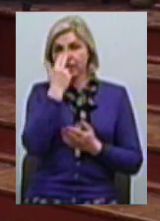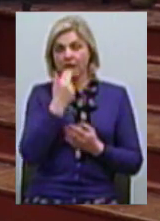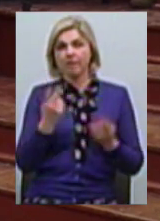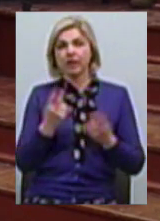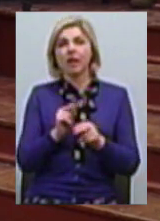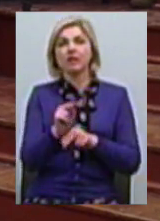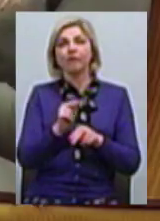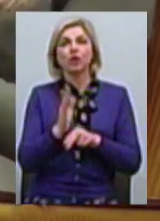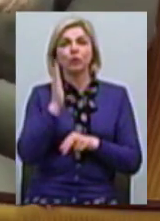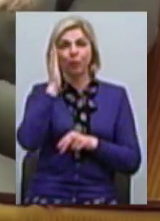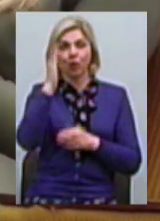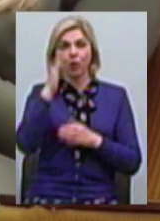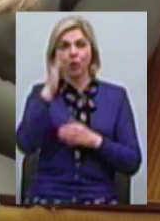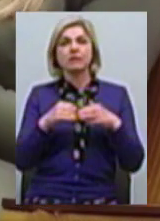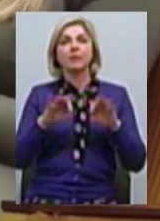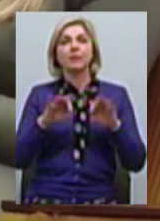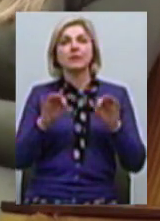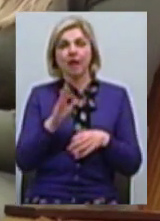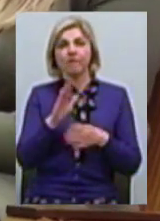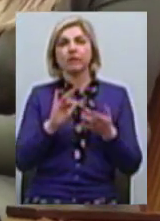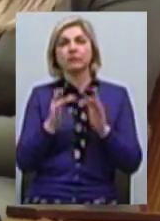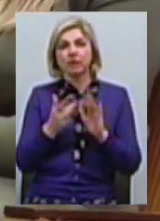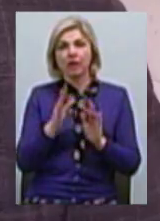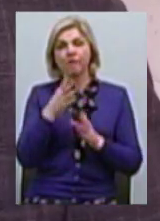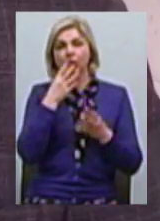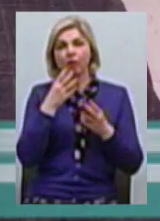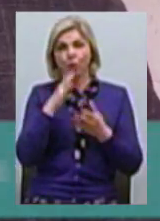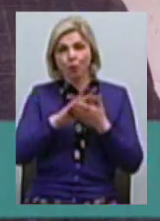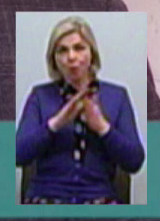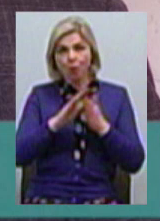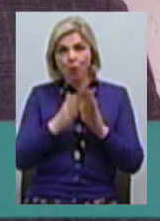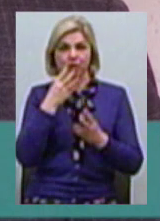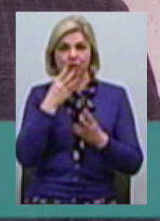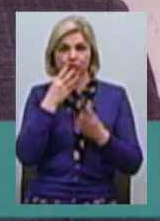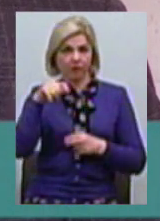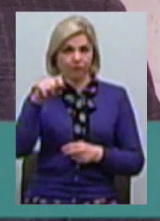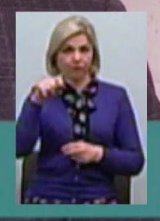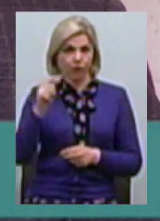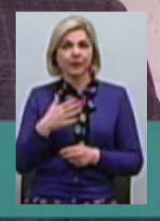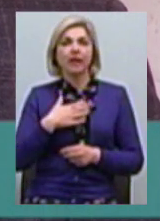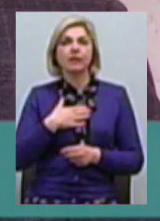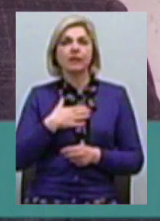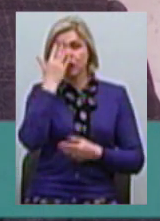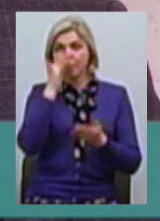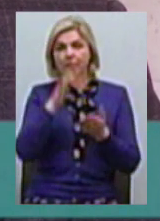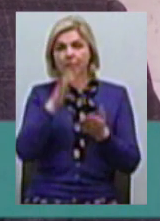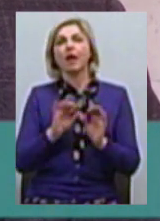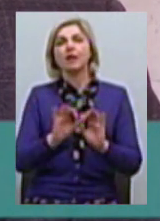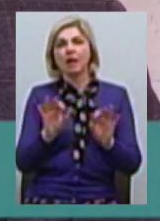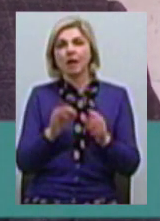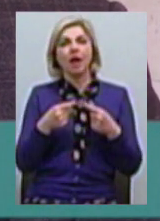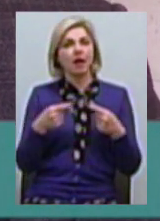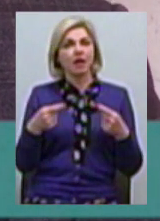для забезпечення кіберзахисту в умовах гібридної війни. Наша мета – ділитися досвідом у різних напрямках. Наприклад,